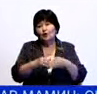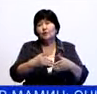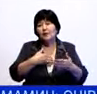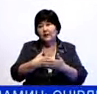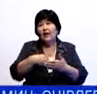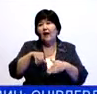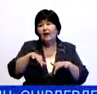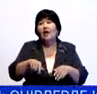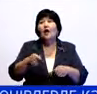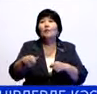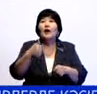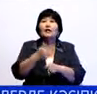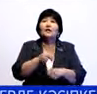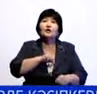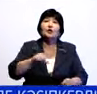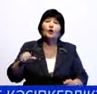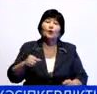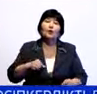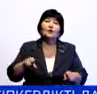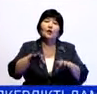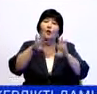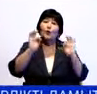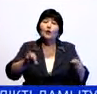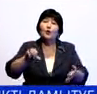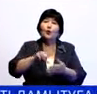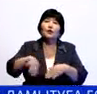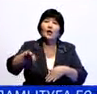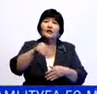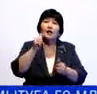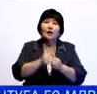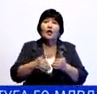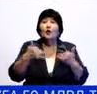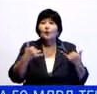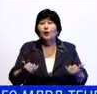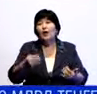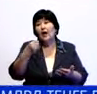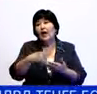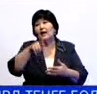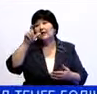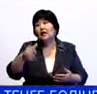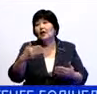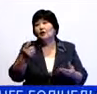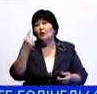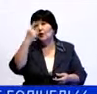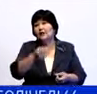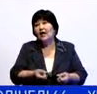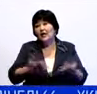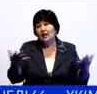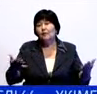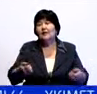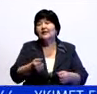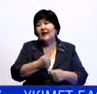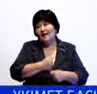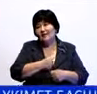атқарған. Басшылық қызметте жүріп, өзі де өрелі өнерін ортаға салып тұратын. Бүгінде асыл азаматтың сол жарқын бейнесі